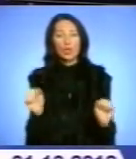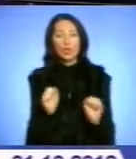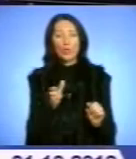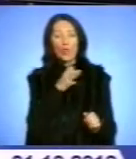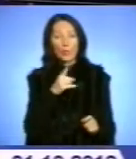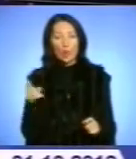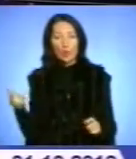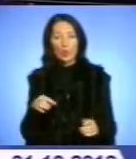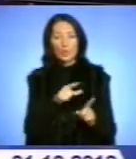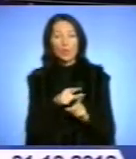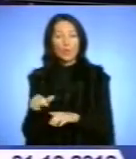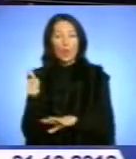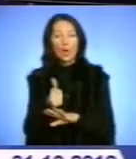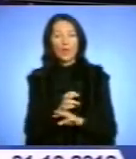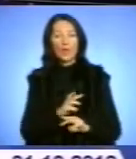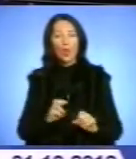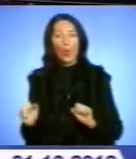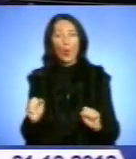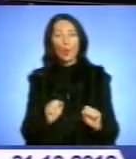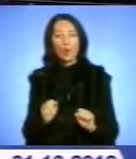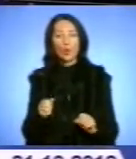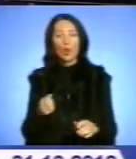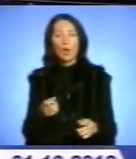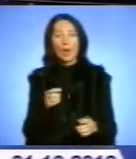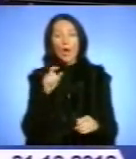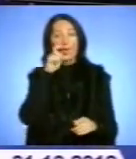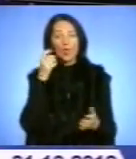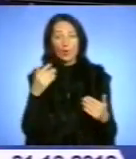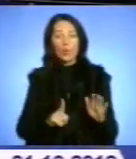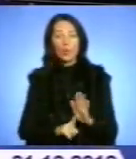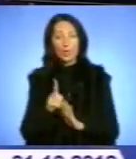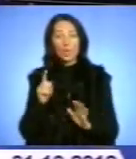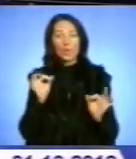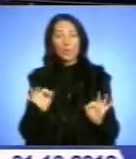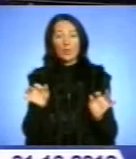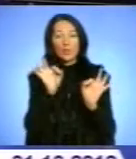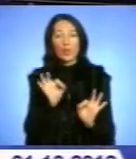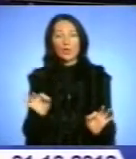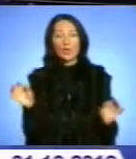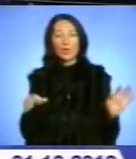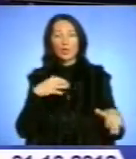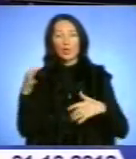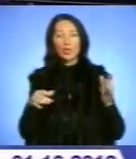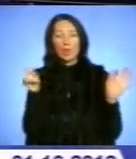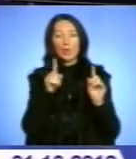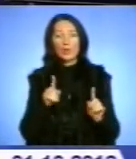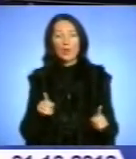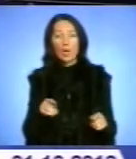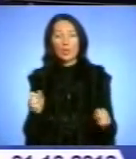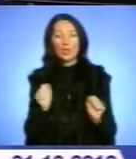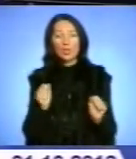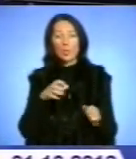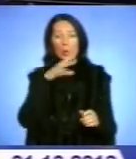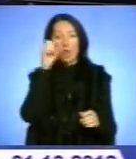періоду. За словами глави уряду, оскільки в Україну вже прийшла справжня осінь із дощами, вітрами, похолоданням і нічними заморозками,